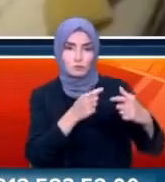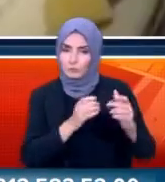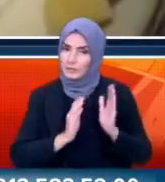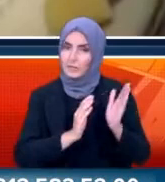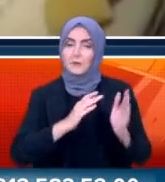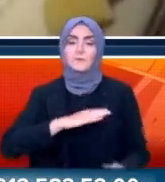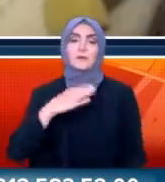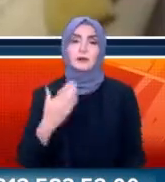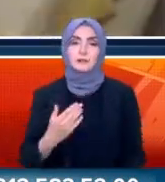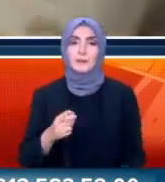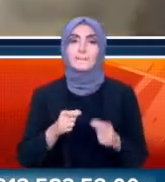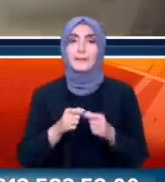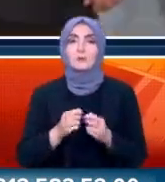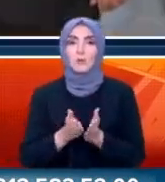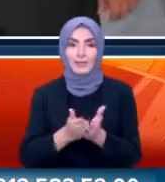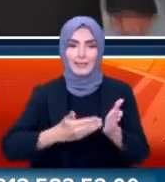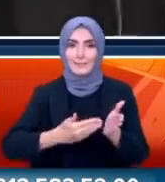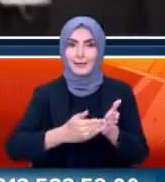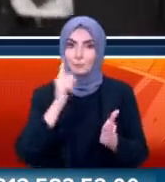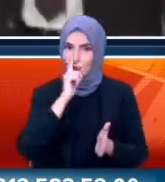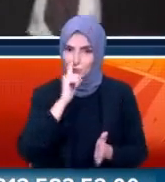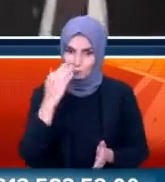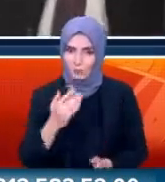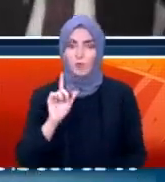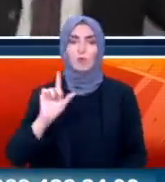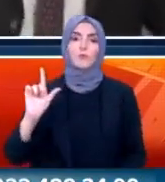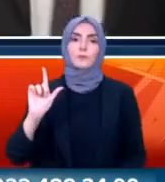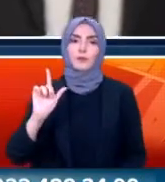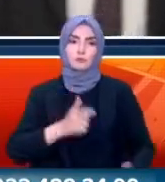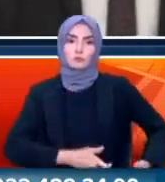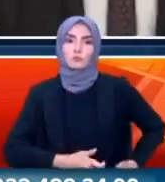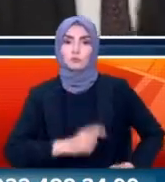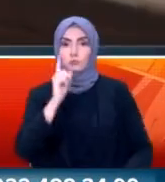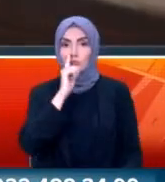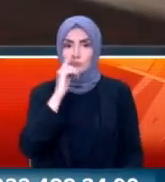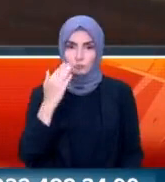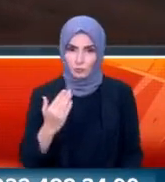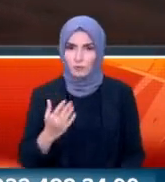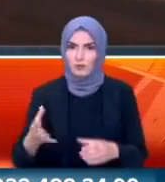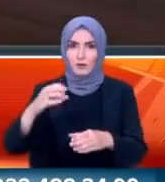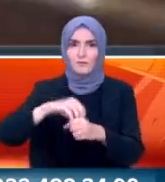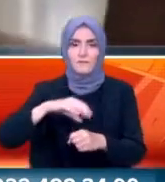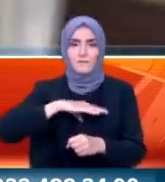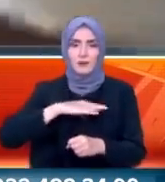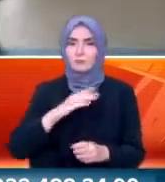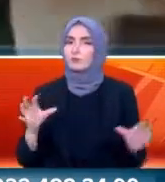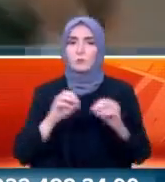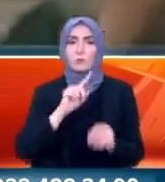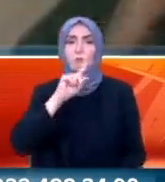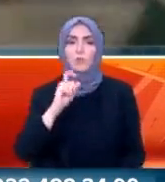Beyrut Limanı'nın müdürü ve Lübnan Gümrükler Müdürü'nün de aralarında bulunduğu 19 kişi gözaltına alındı.